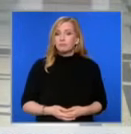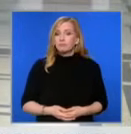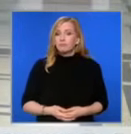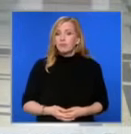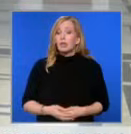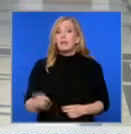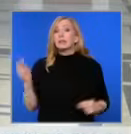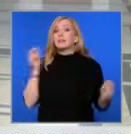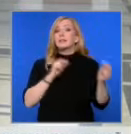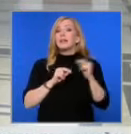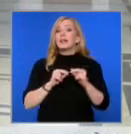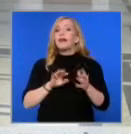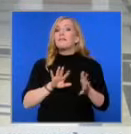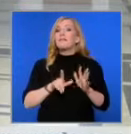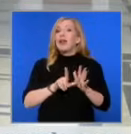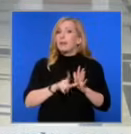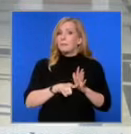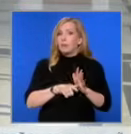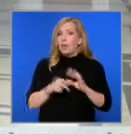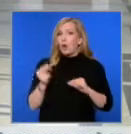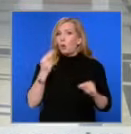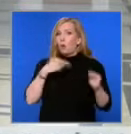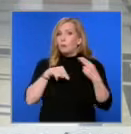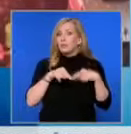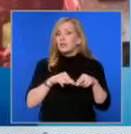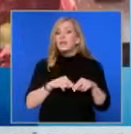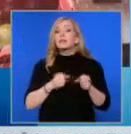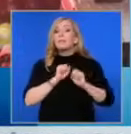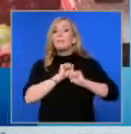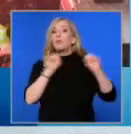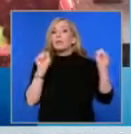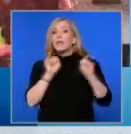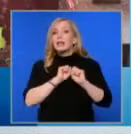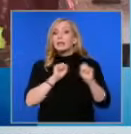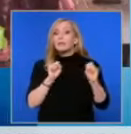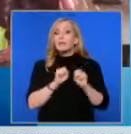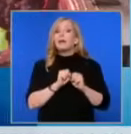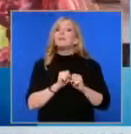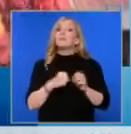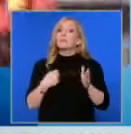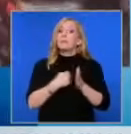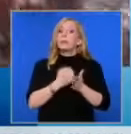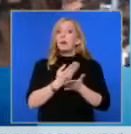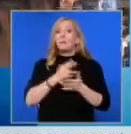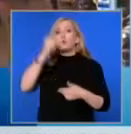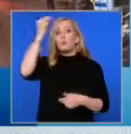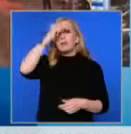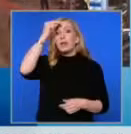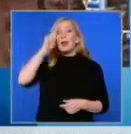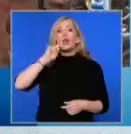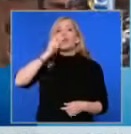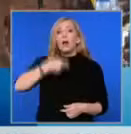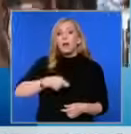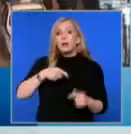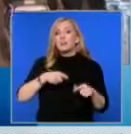На заседание на Временната комисия за протеста по време на мача между България и Унгария, когато имаше и